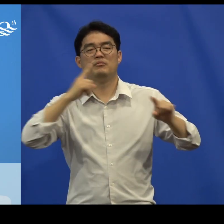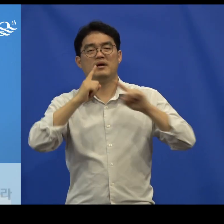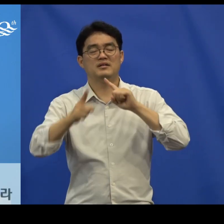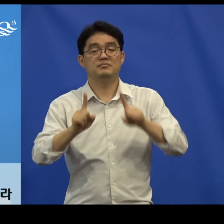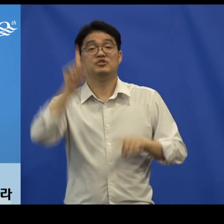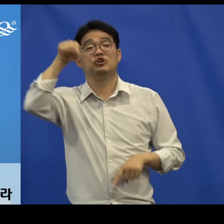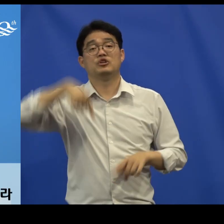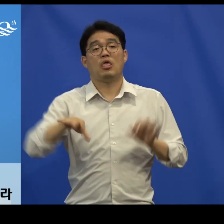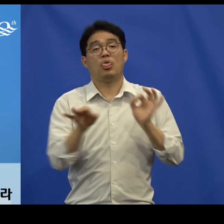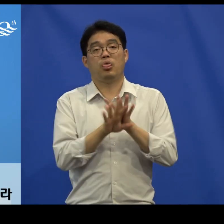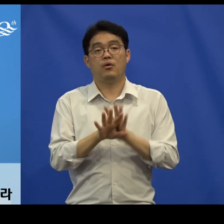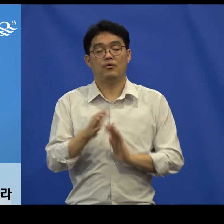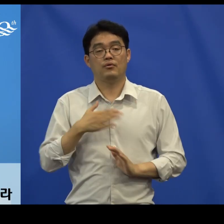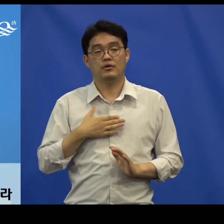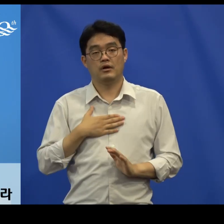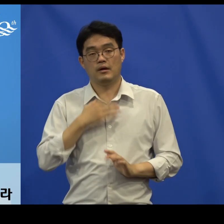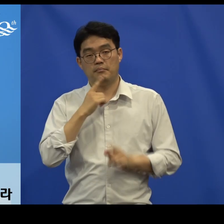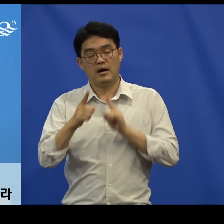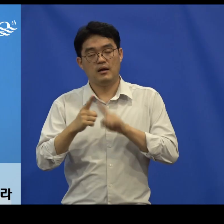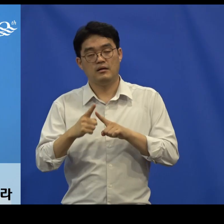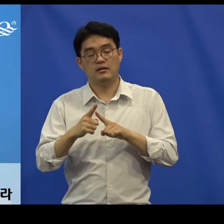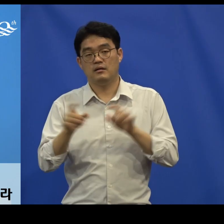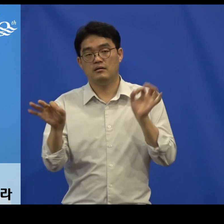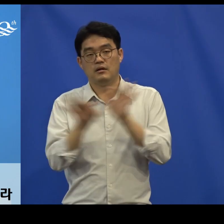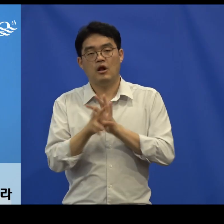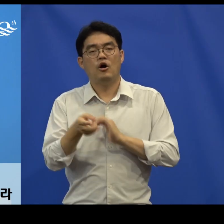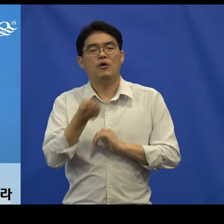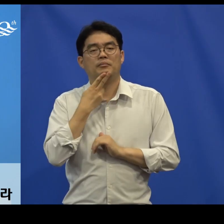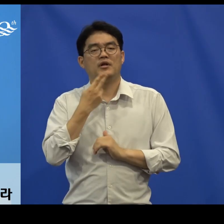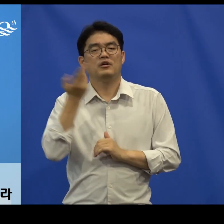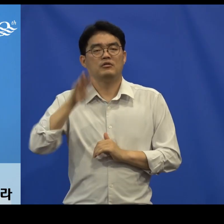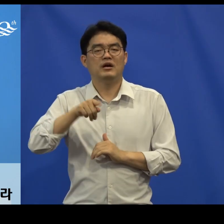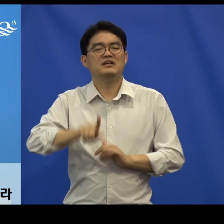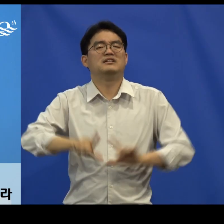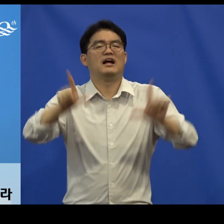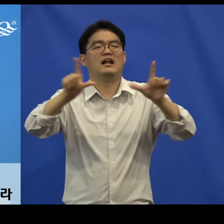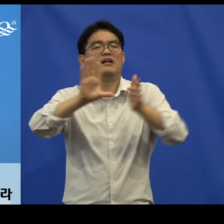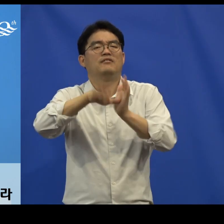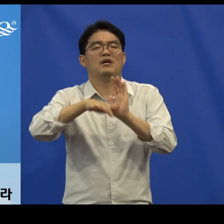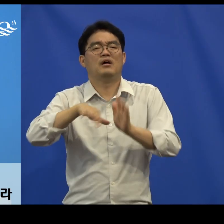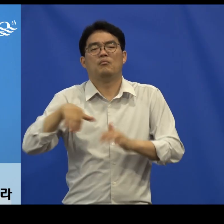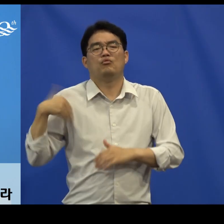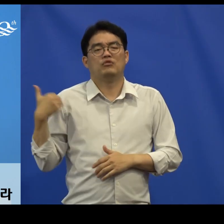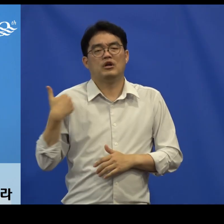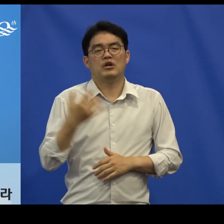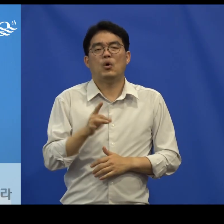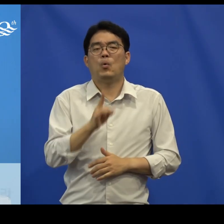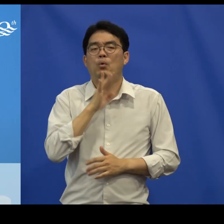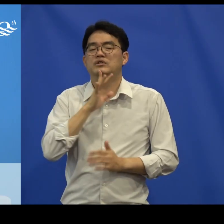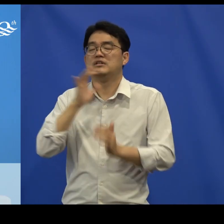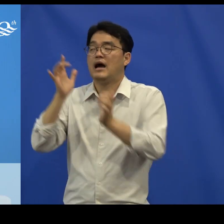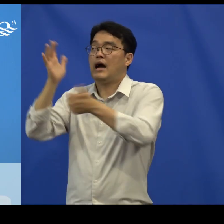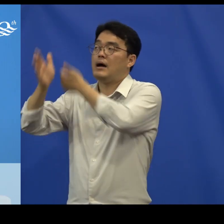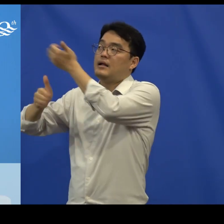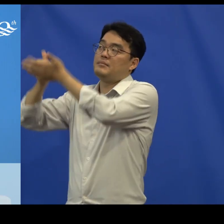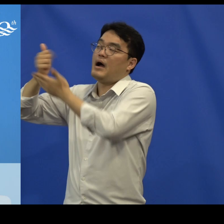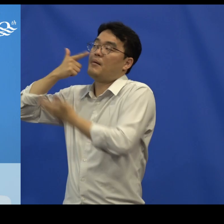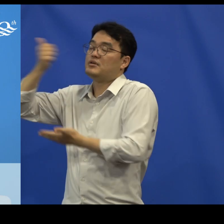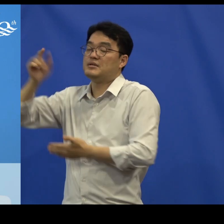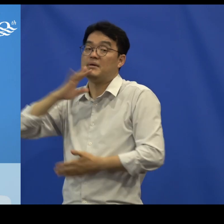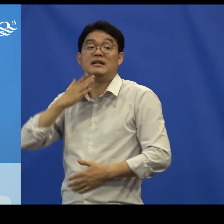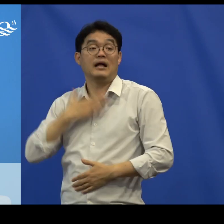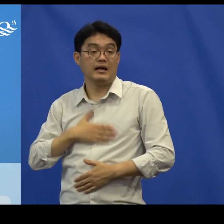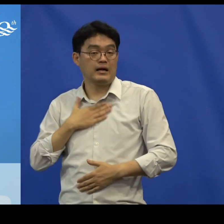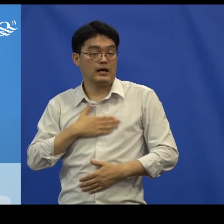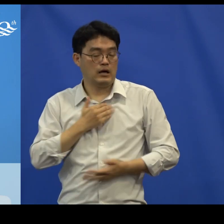아니하라. 그러나 그날과 그때는 아무도 모르나니 하늘의 천사들도 아들도 모르고 오직 아버지만 아시느니라. 노아의 때와